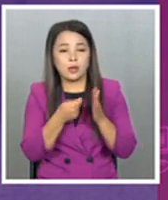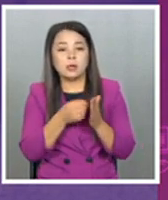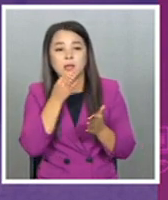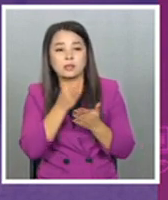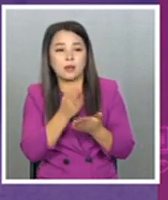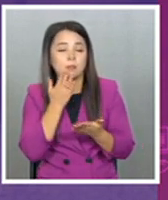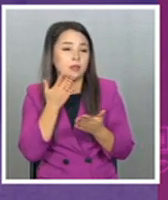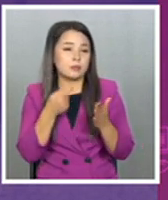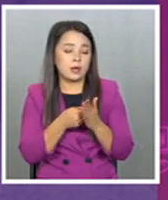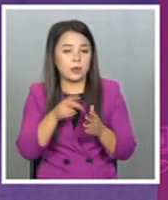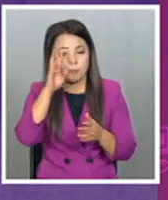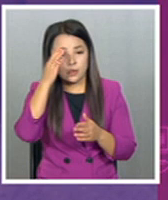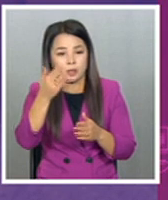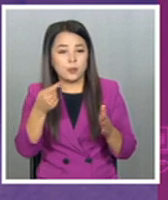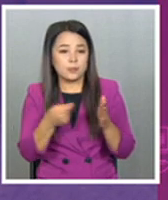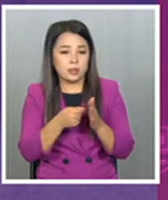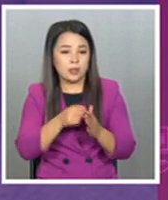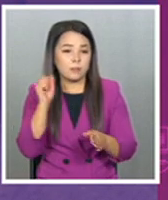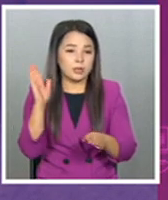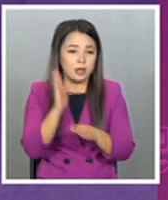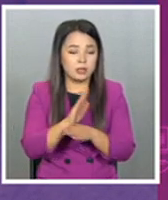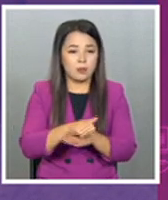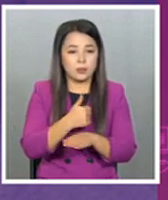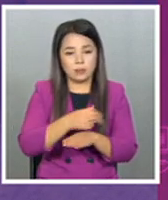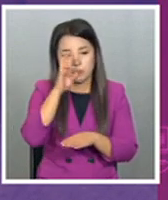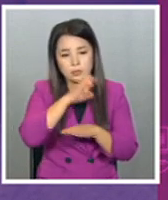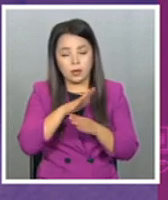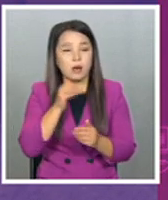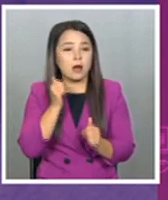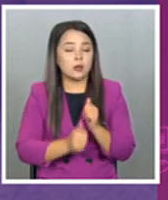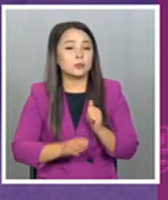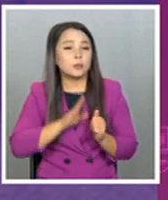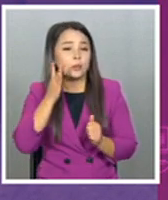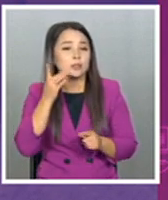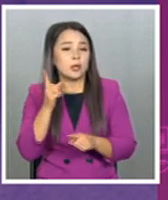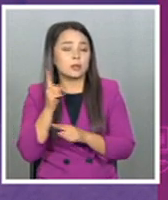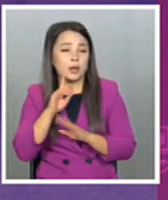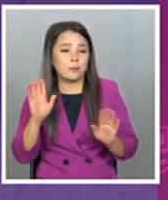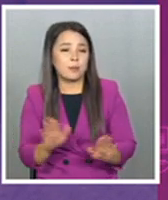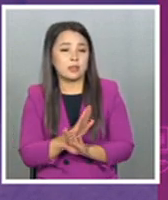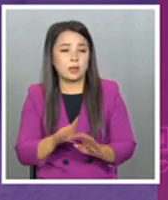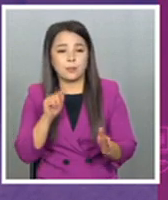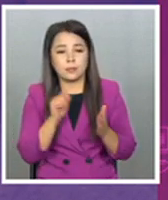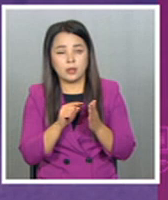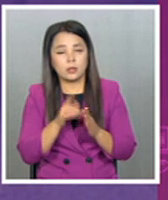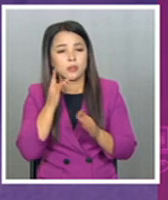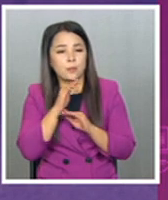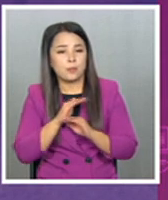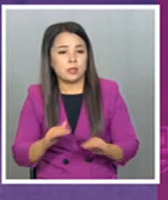было сделано согласно приказу грозного повелителя. Каждое утро император ждал пения птицы, но она